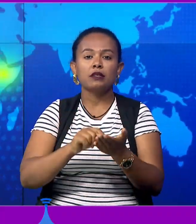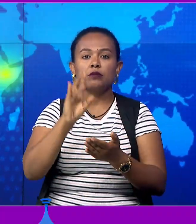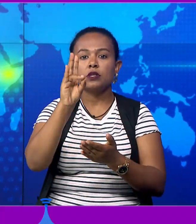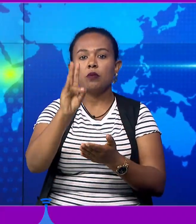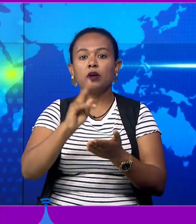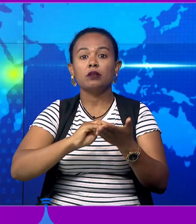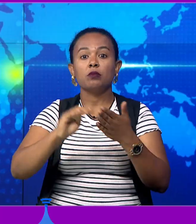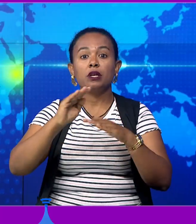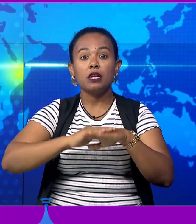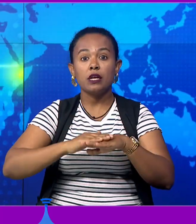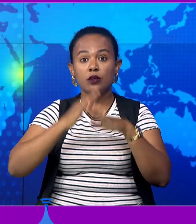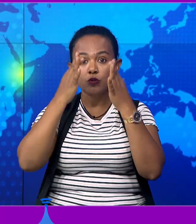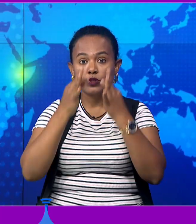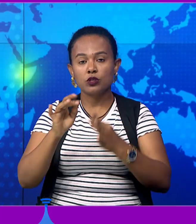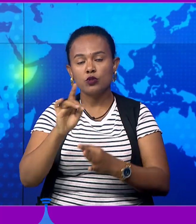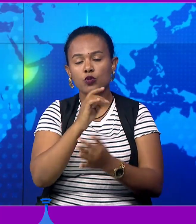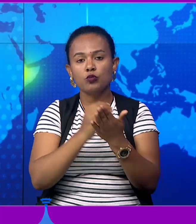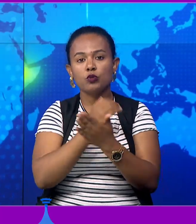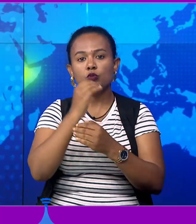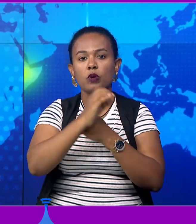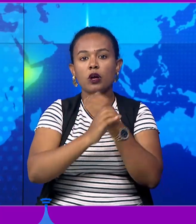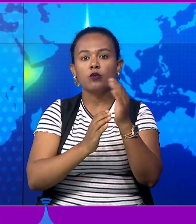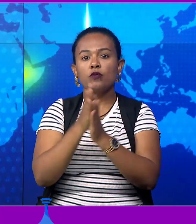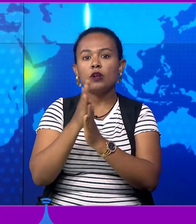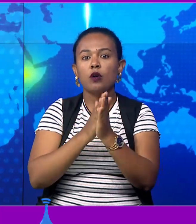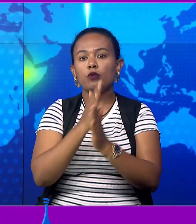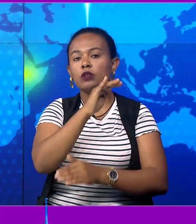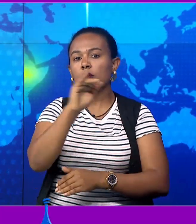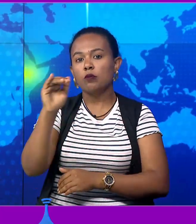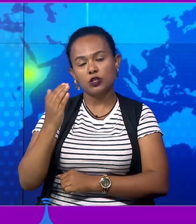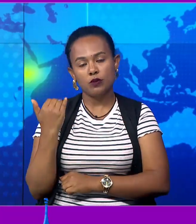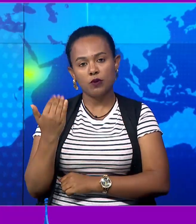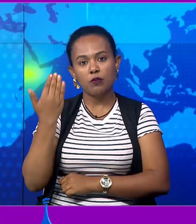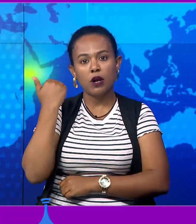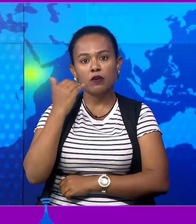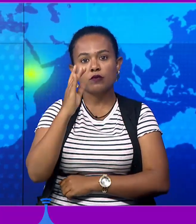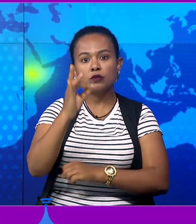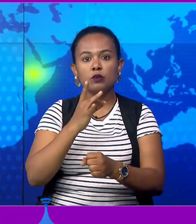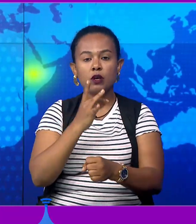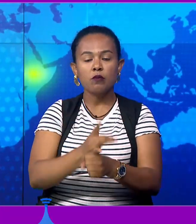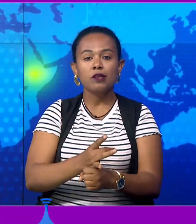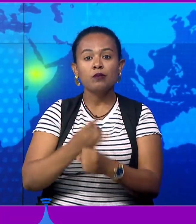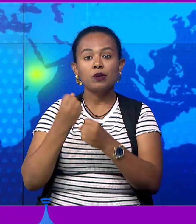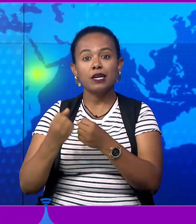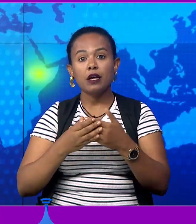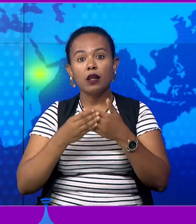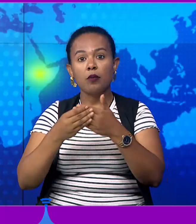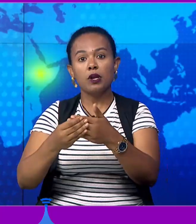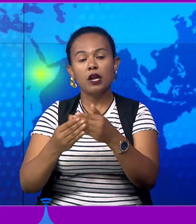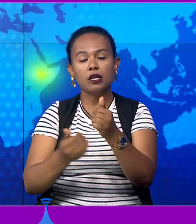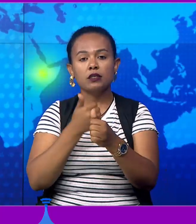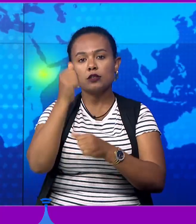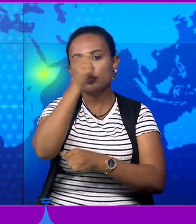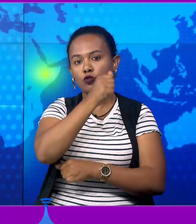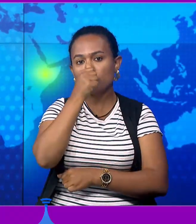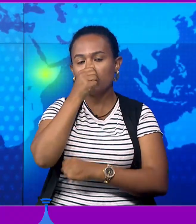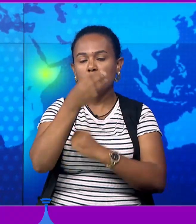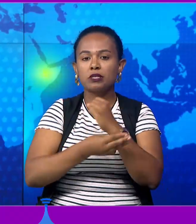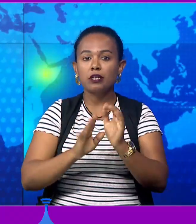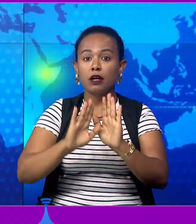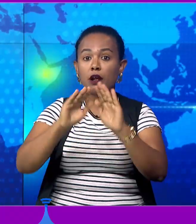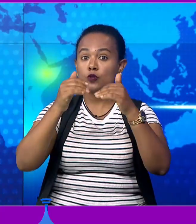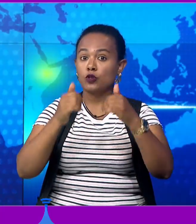ላይ የተወሰነ ሲሆን ምርቱም የሀገሪቱን ፍላጎት ግማሽ ገደማ ነበር። ባለፉት 8 ዓመታት በጠንካራ አመራርና ክትትል ኢትዮጵያ በስንዴ ምርት